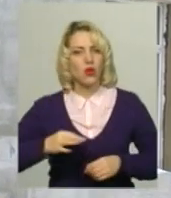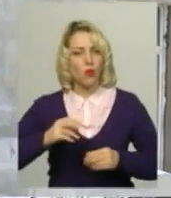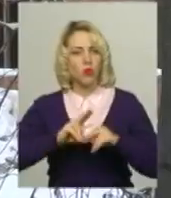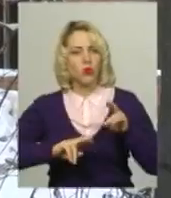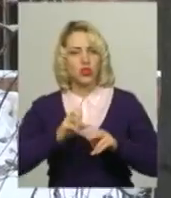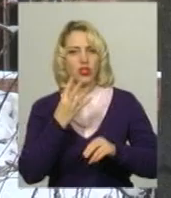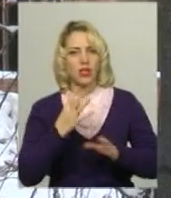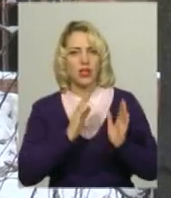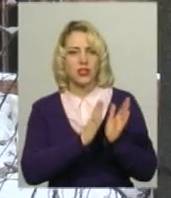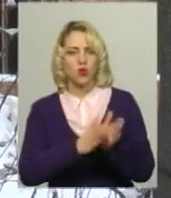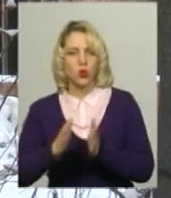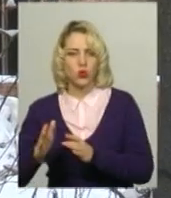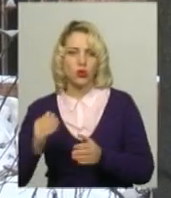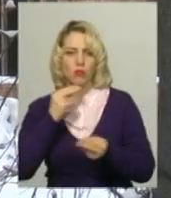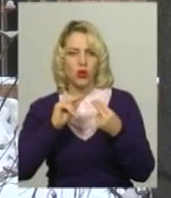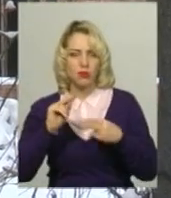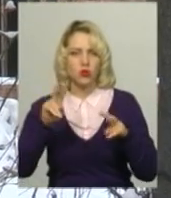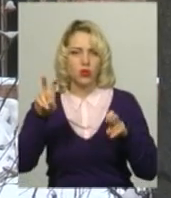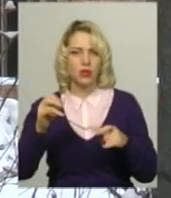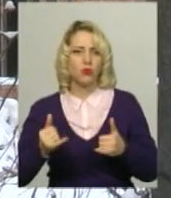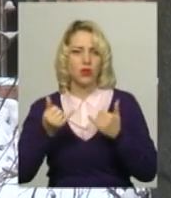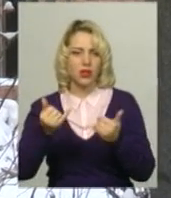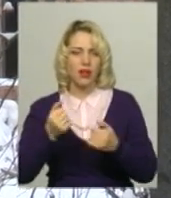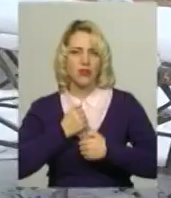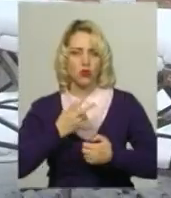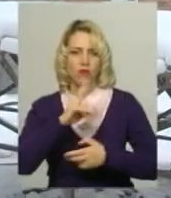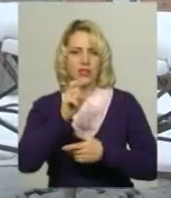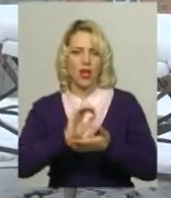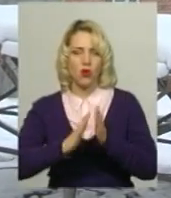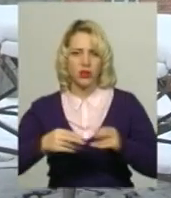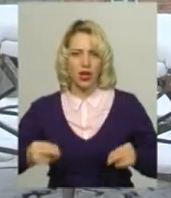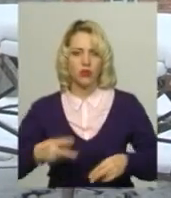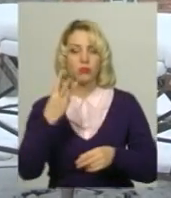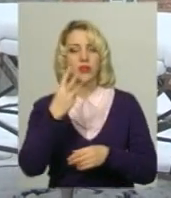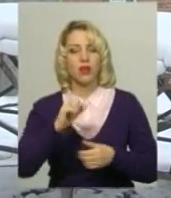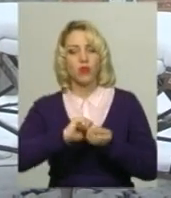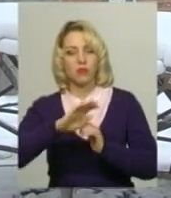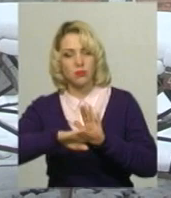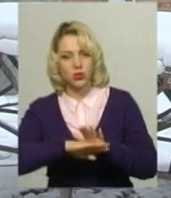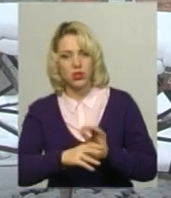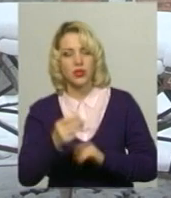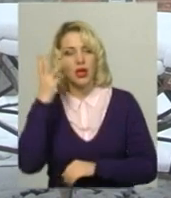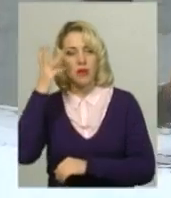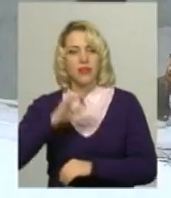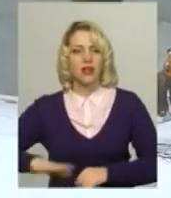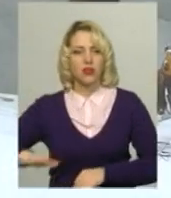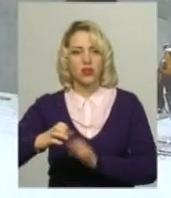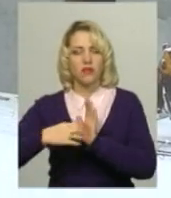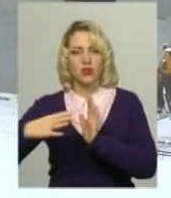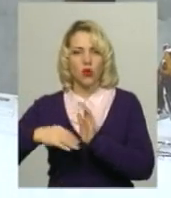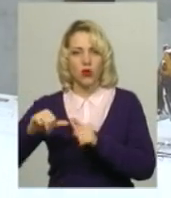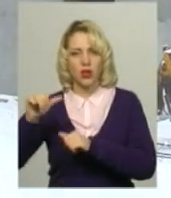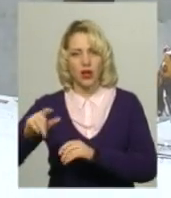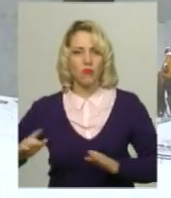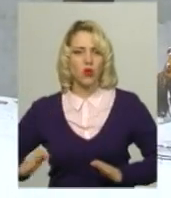будують 14 гуртожитків поліпшеного типу для військових за контрактом. Три у Кам'янці-Подільському, Хмельницькому на території 19 окремої